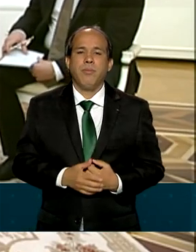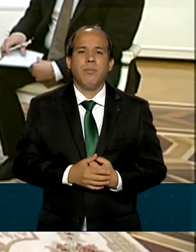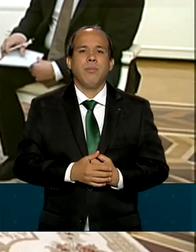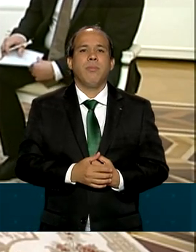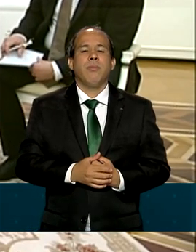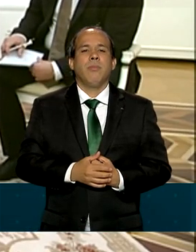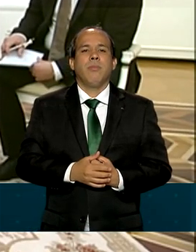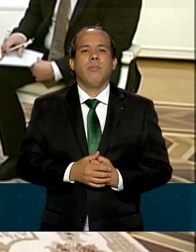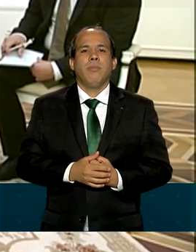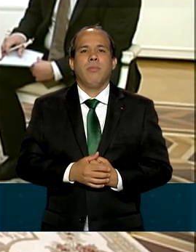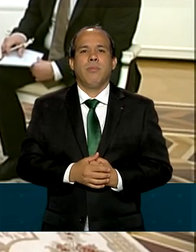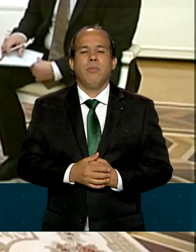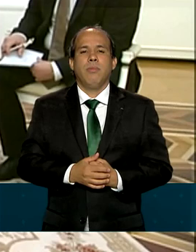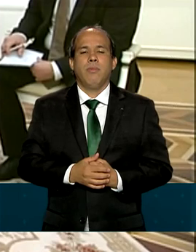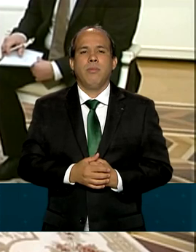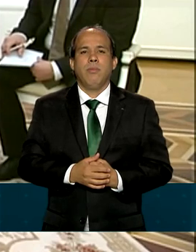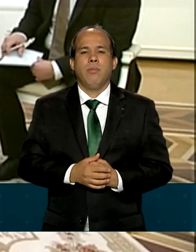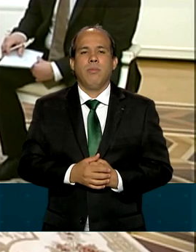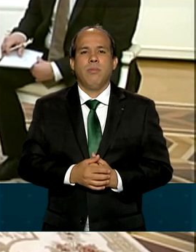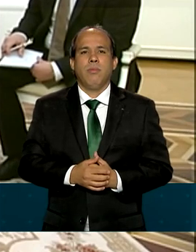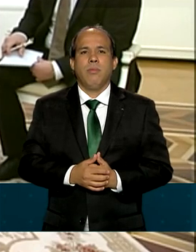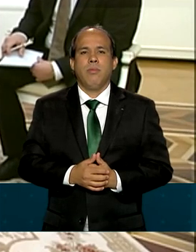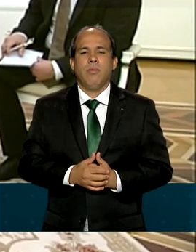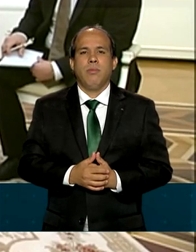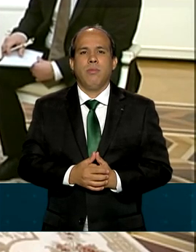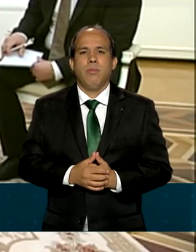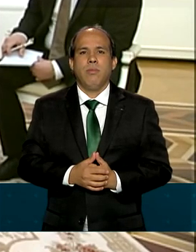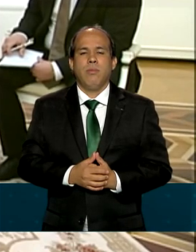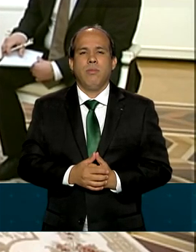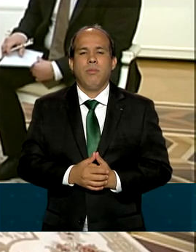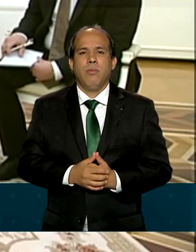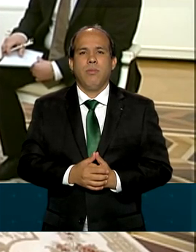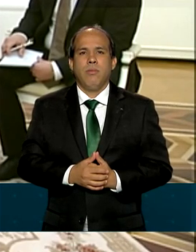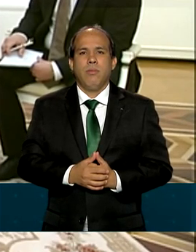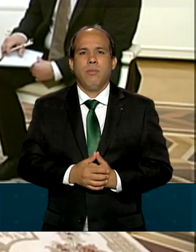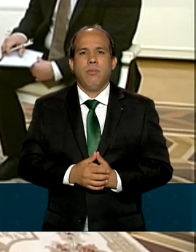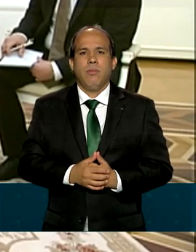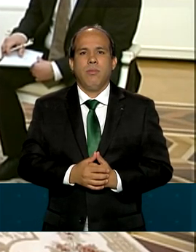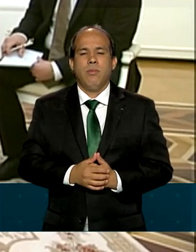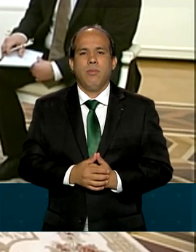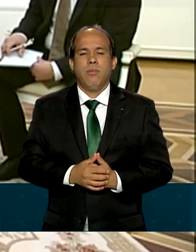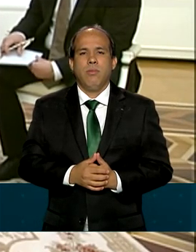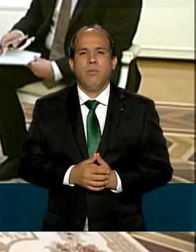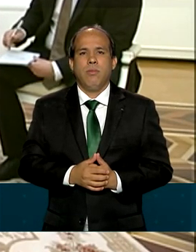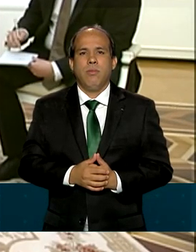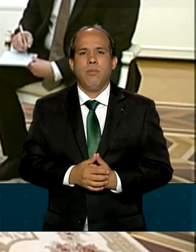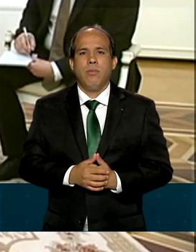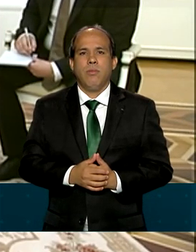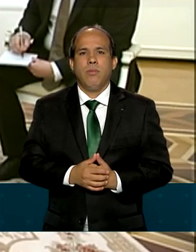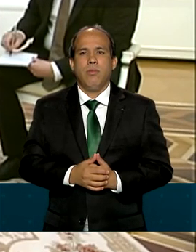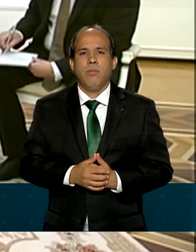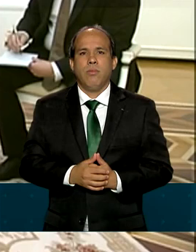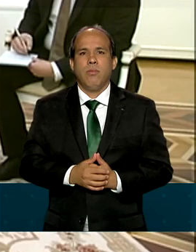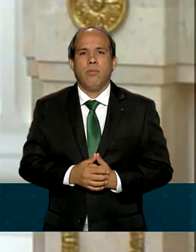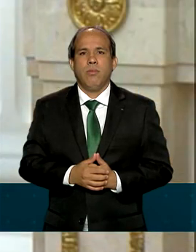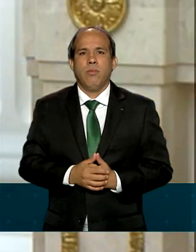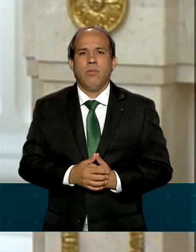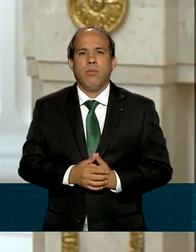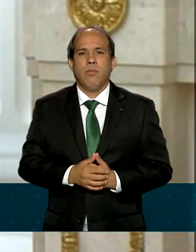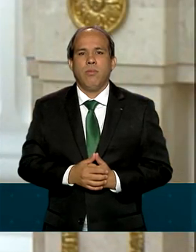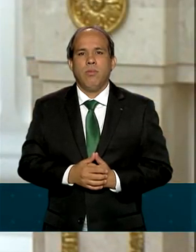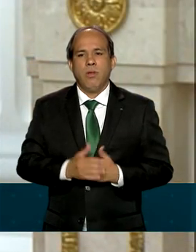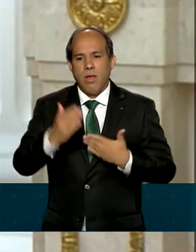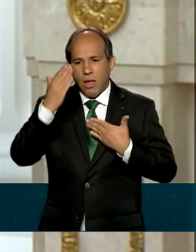это сигнал для всего мира о том, что наши двусторонние отношения имеют хорошие перспективы. Agradeço o seu ato em conceder o